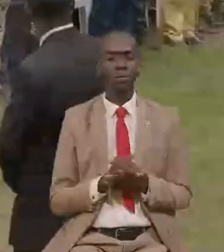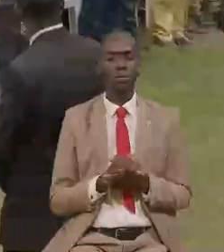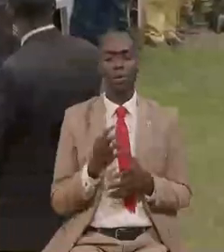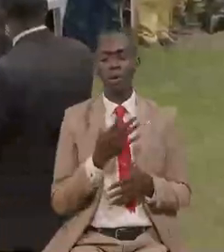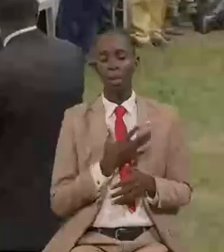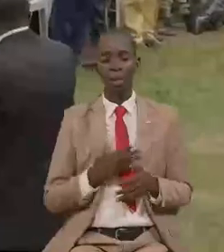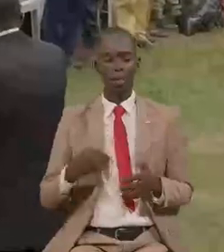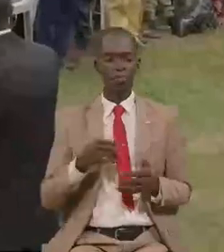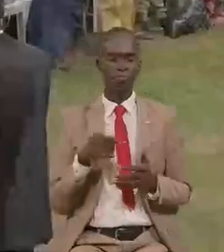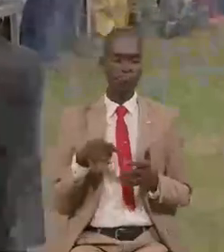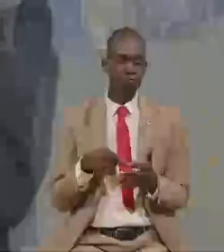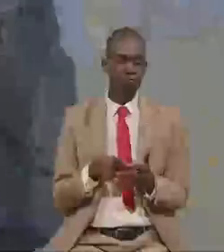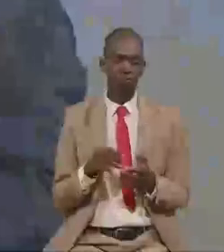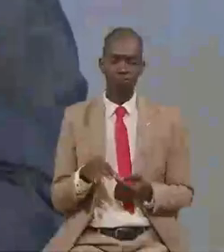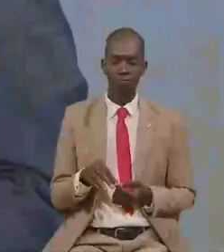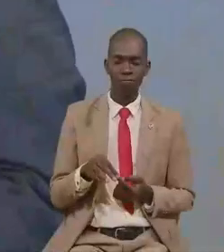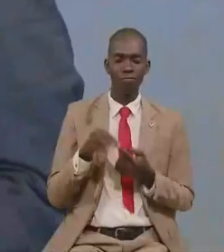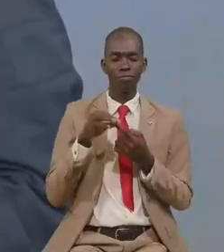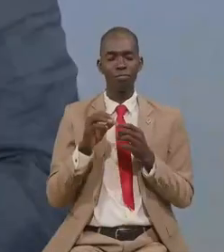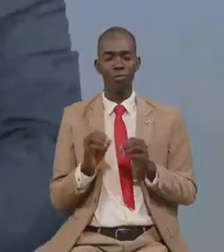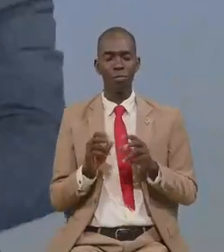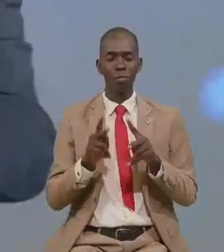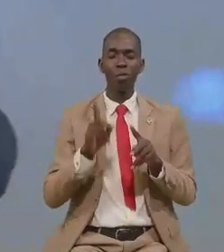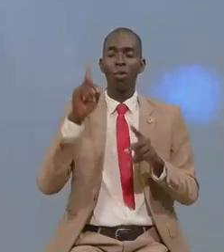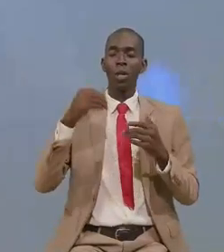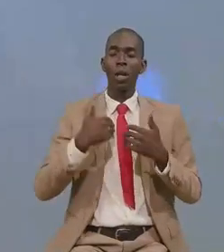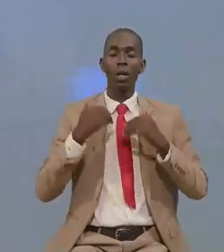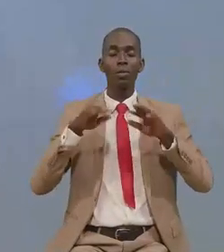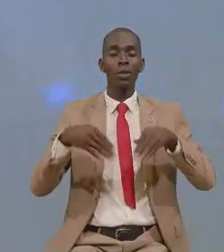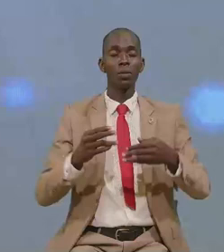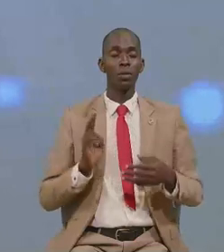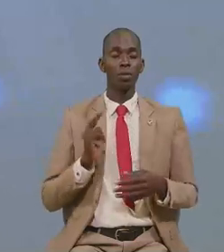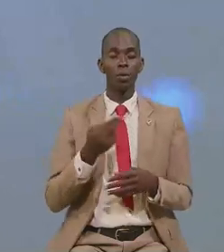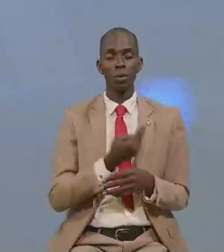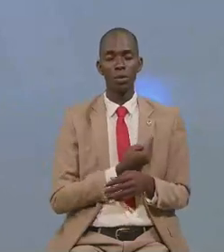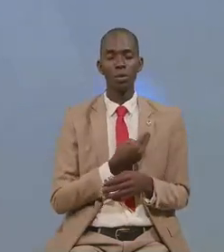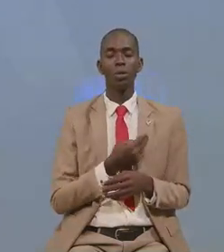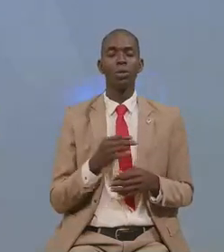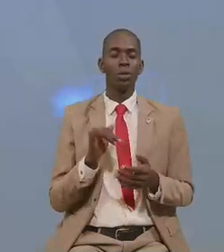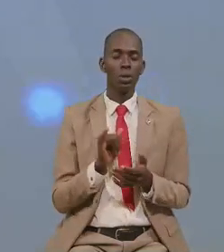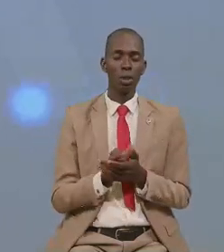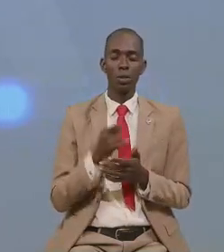Et ce privilège spécial que tu nous as donné, et voici, je vous ai donné le